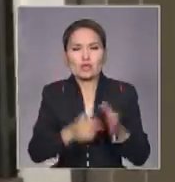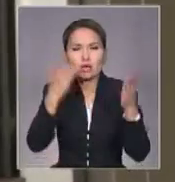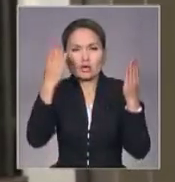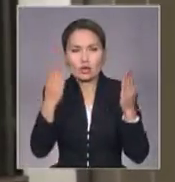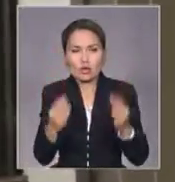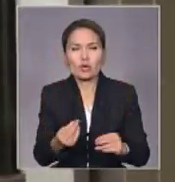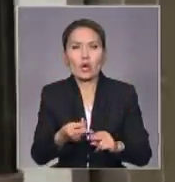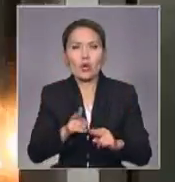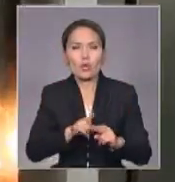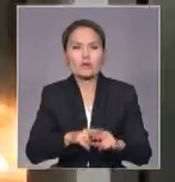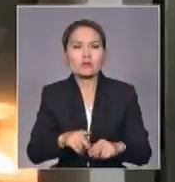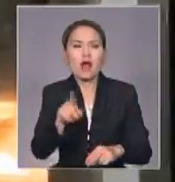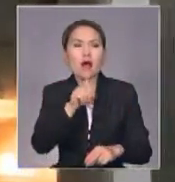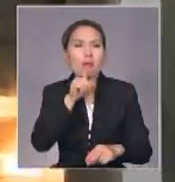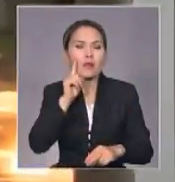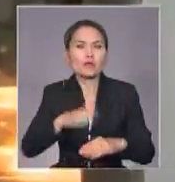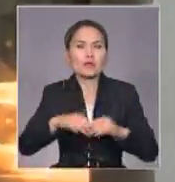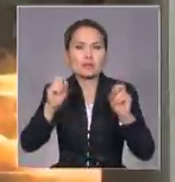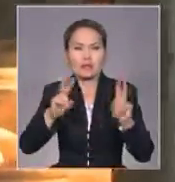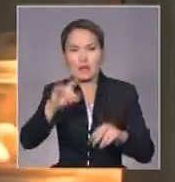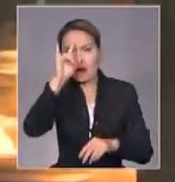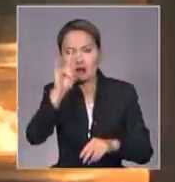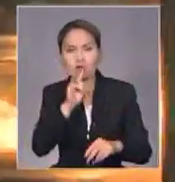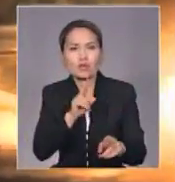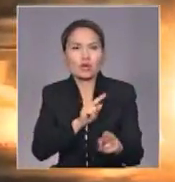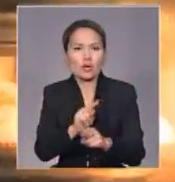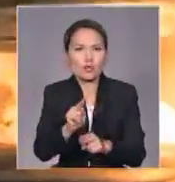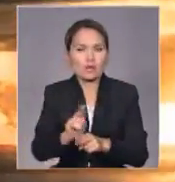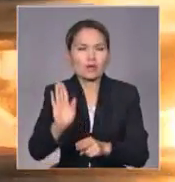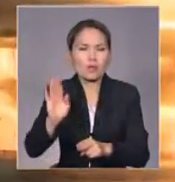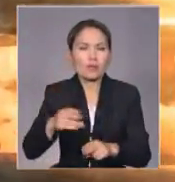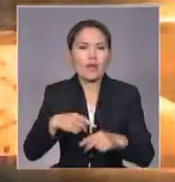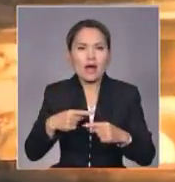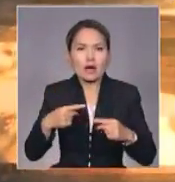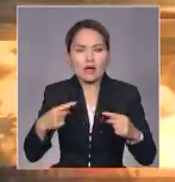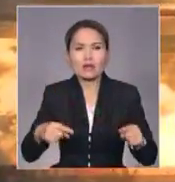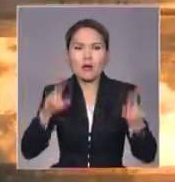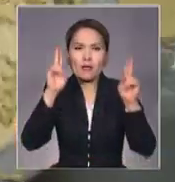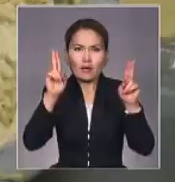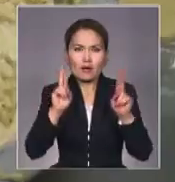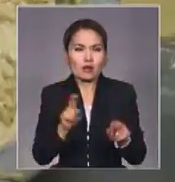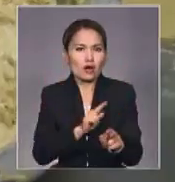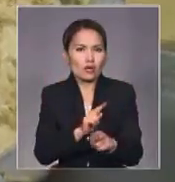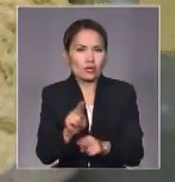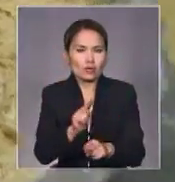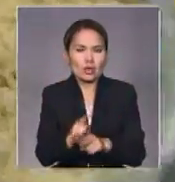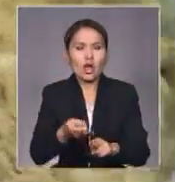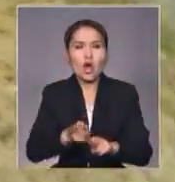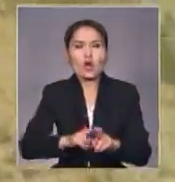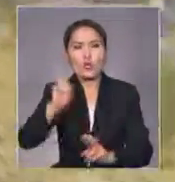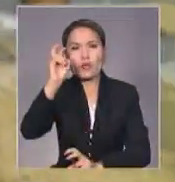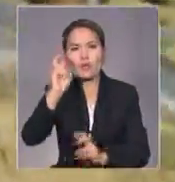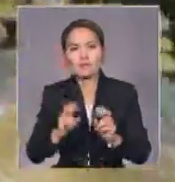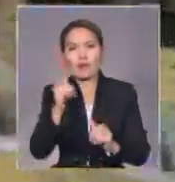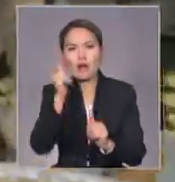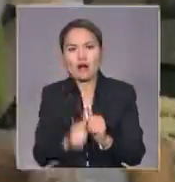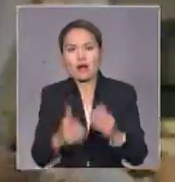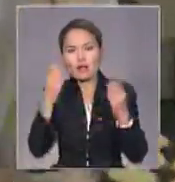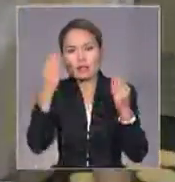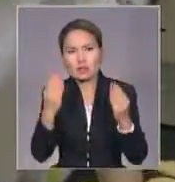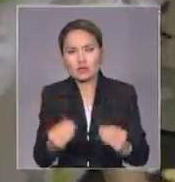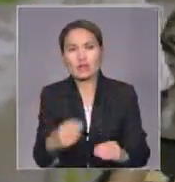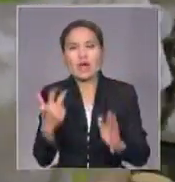өткізеді. Маман техникамен жұмыс істеу, өнім рецептін дұрыс қолдану әдісіне дейін үйретеді. Бұл кәсіпорында күніне 7-8